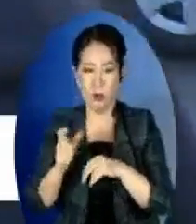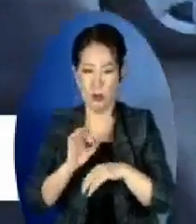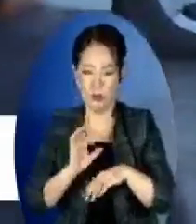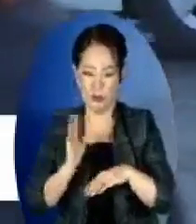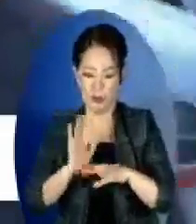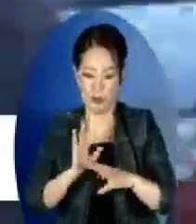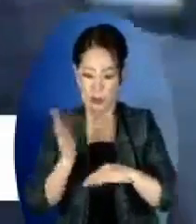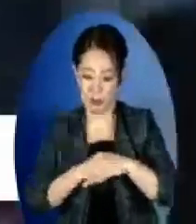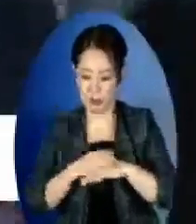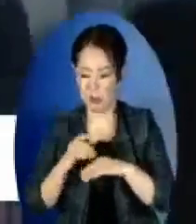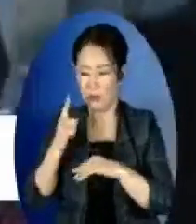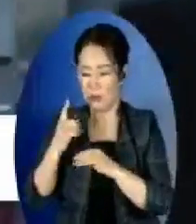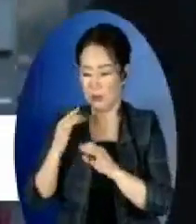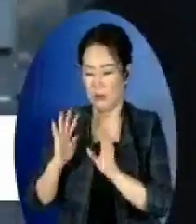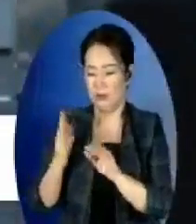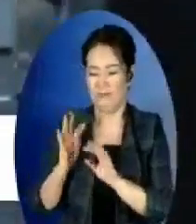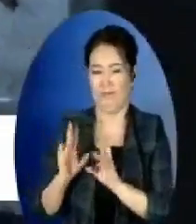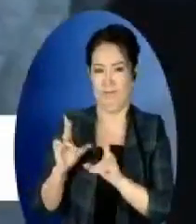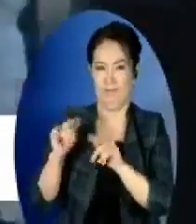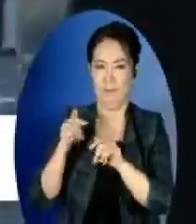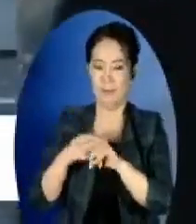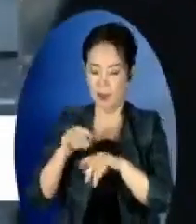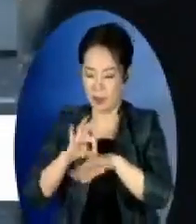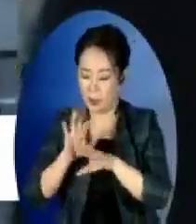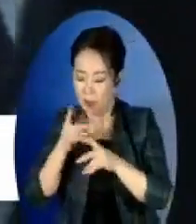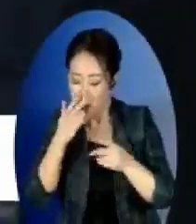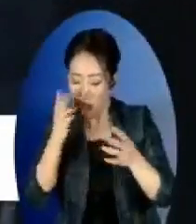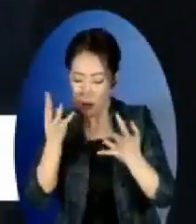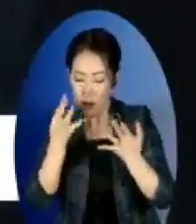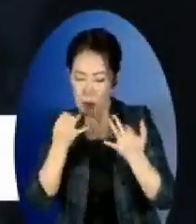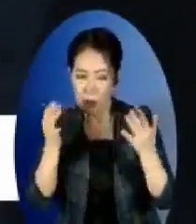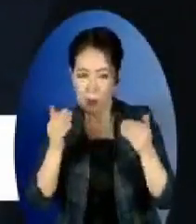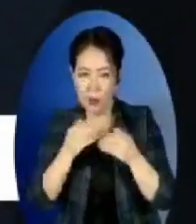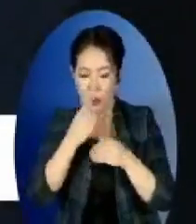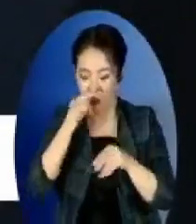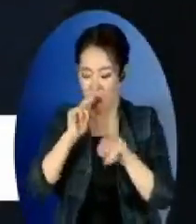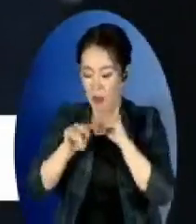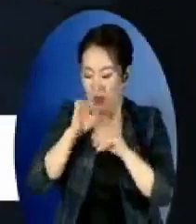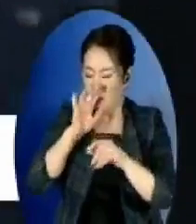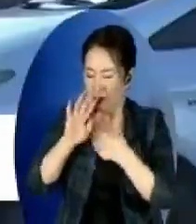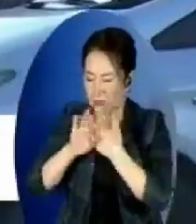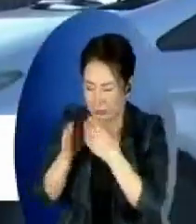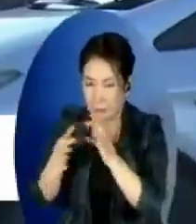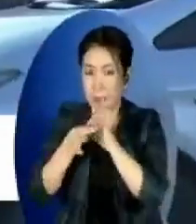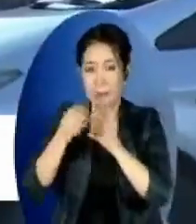итгэж сэжигтэй тохиолдлын тоо буурсан нь өвчин хяналтанд орсонтой холбоотой гэж ойлгож байна гэдгийг